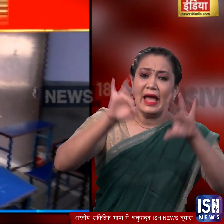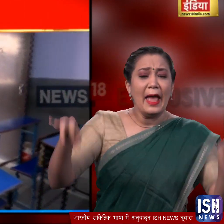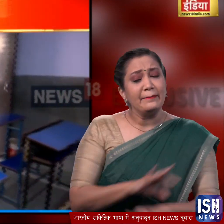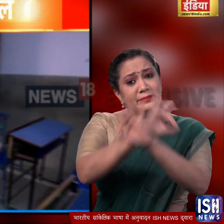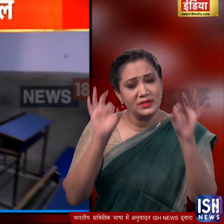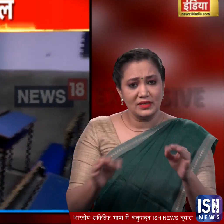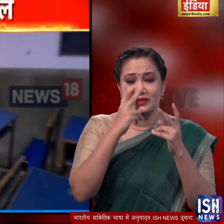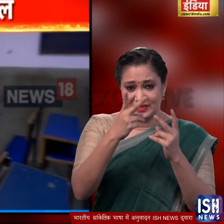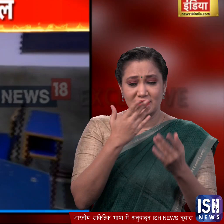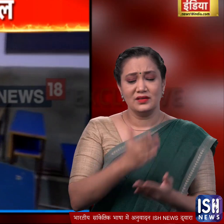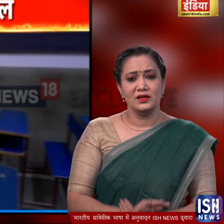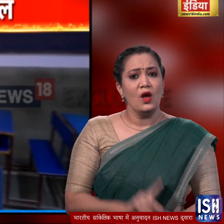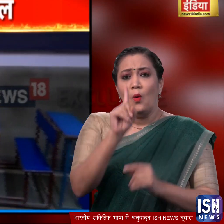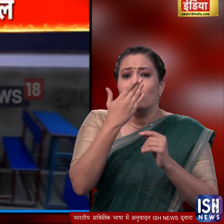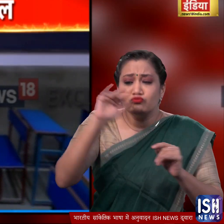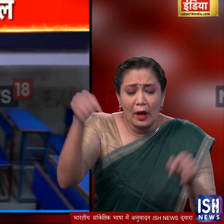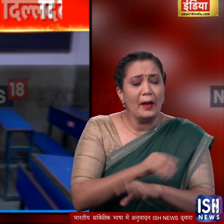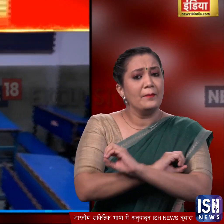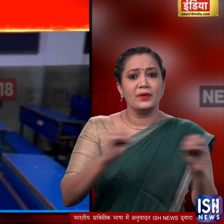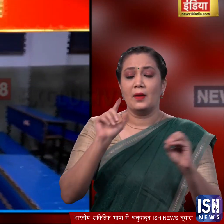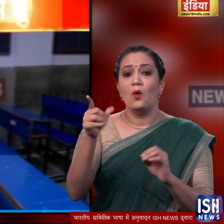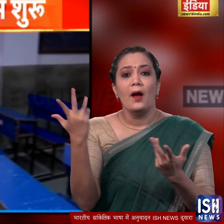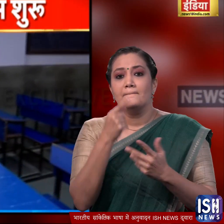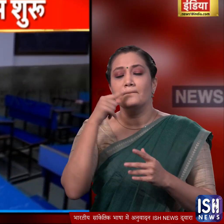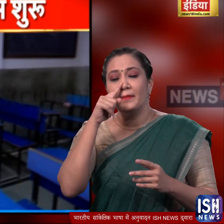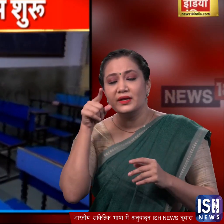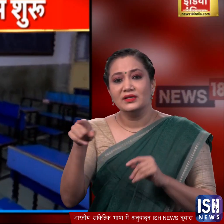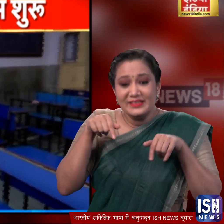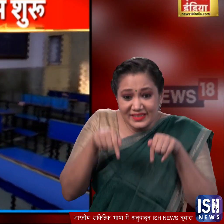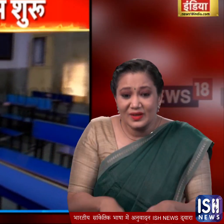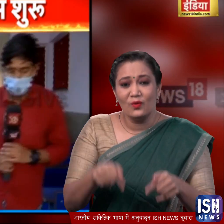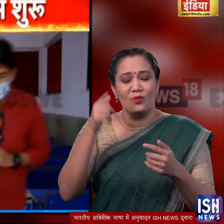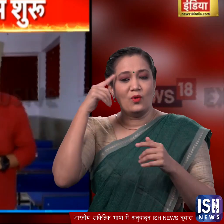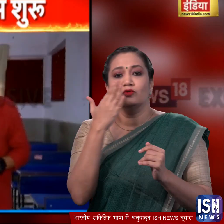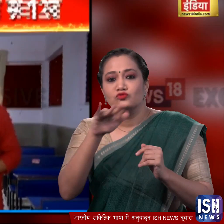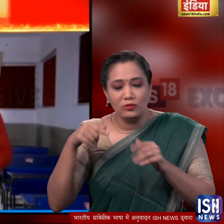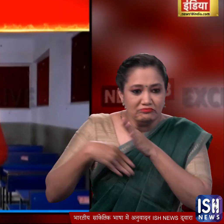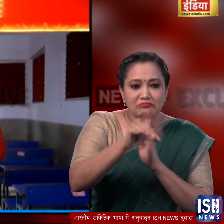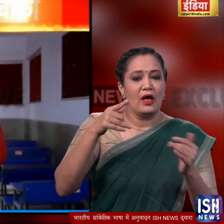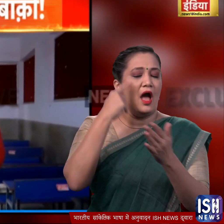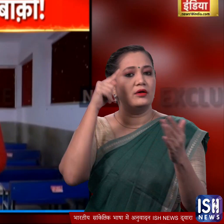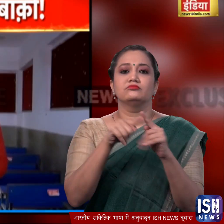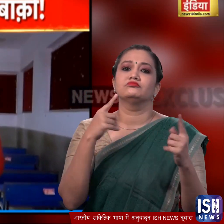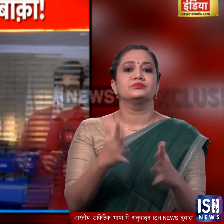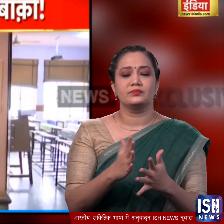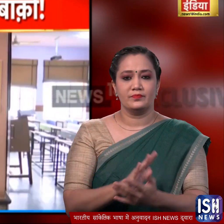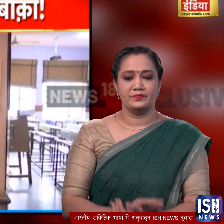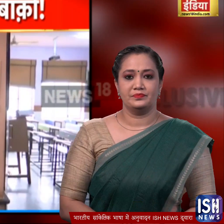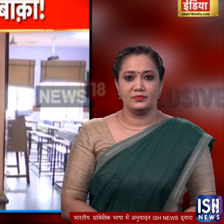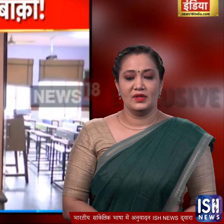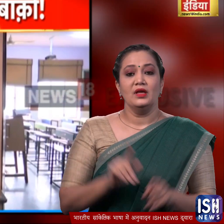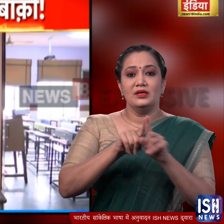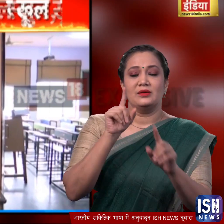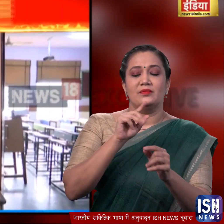खाली पड़ी हुई है, स्कूल में एक भी बच्चा नहीं है, क्योंकि जो पेरेंट्स हैं वो फिलहाल बच्चों को स्कूल भेजने के लिए तैयार नहीं है। इस